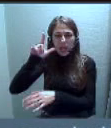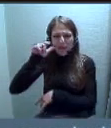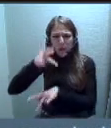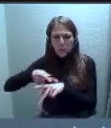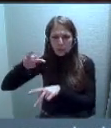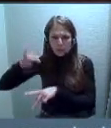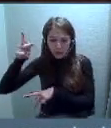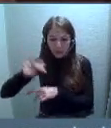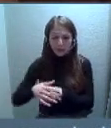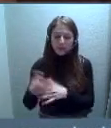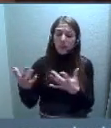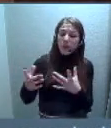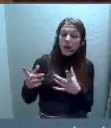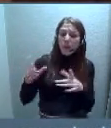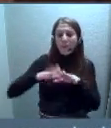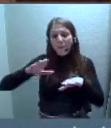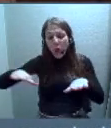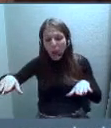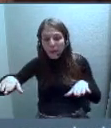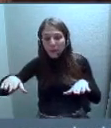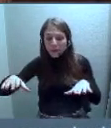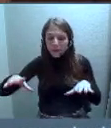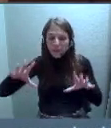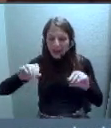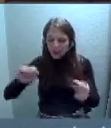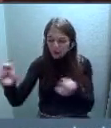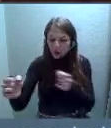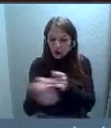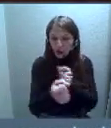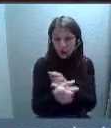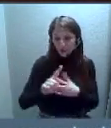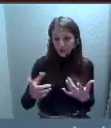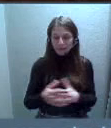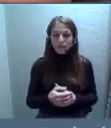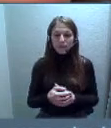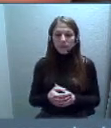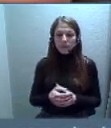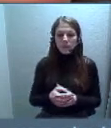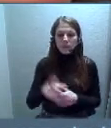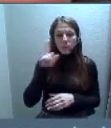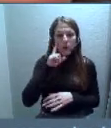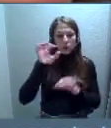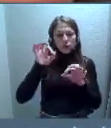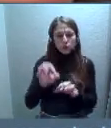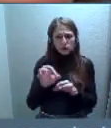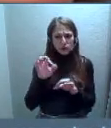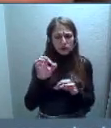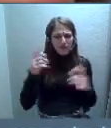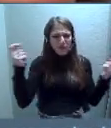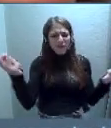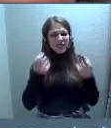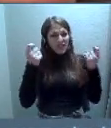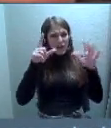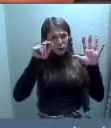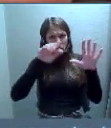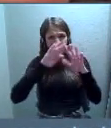pas mobile comme on l'a fait dans un fly case. En tout cas, ça a été monté parce que suite à une visite, nous on fait l'accessibilité de 70 festivals en Europe avec